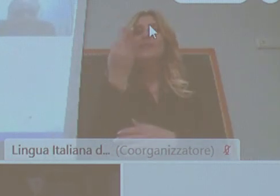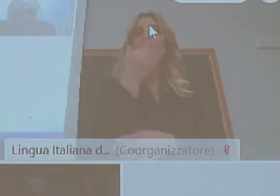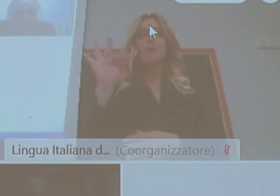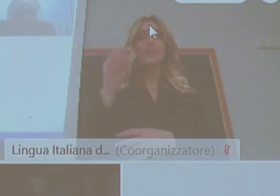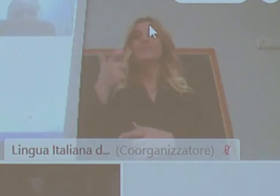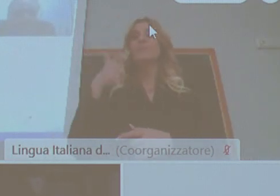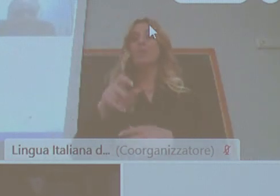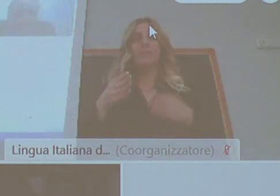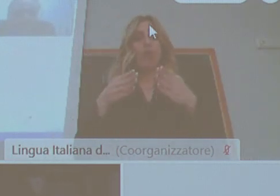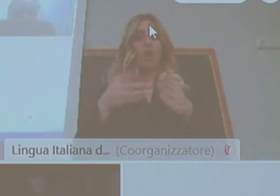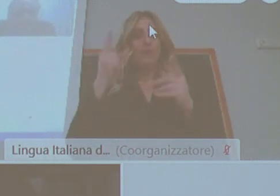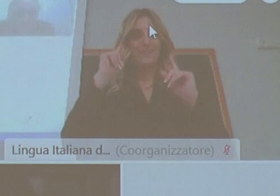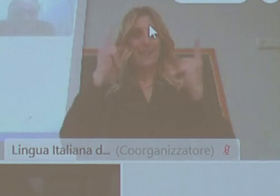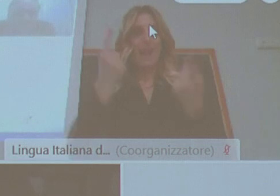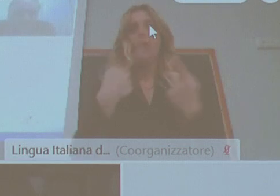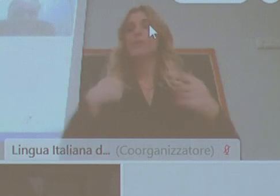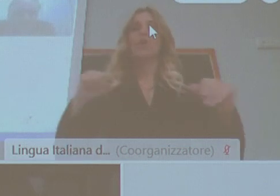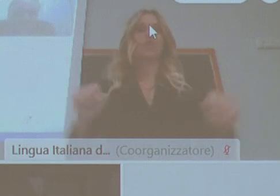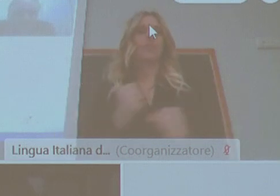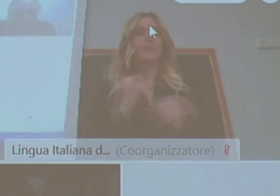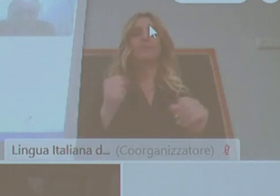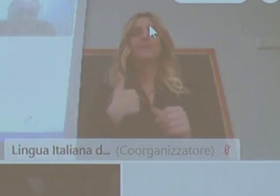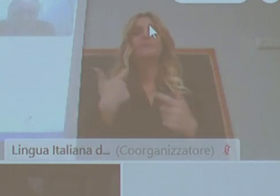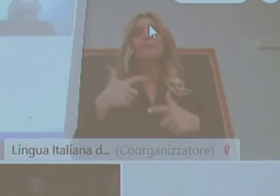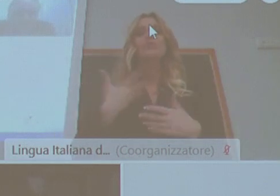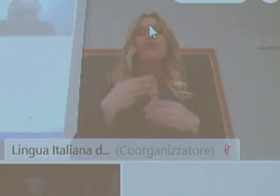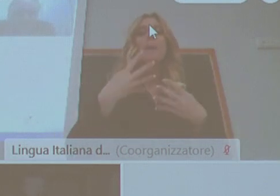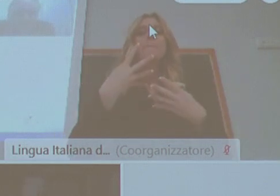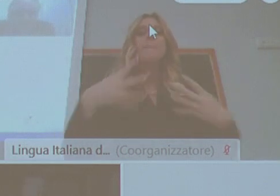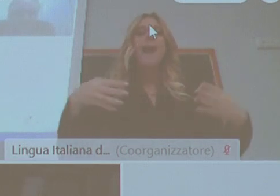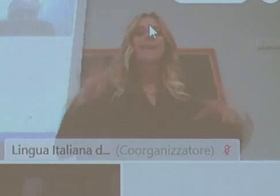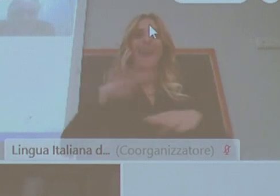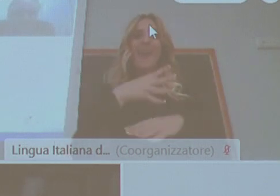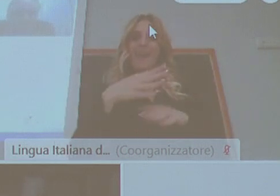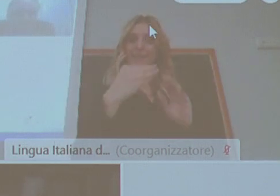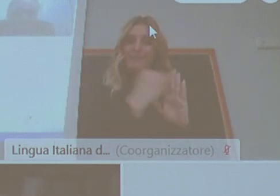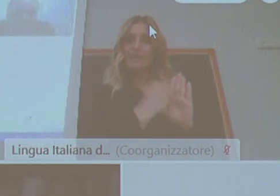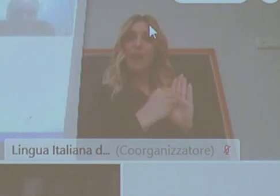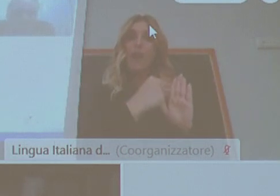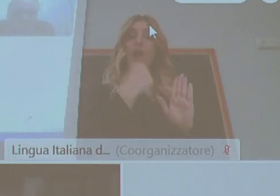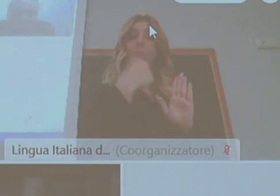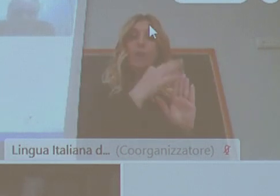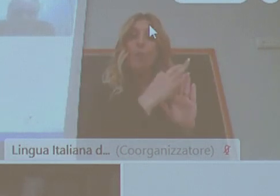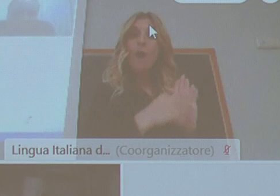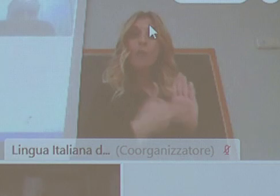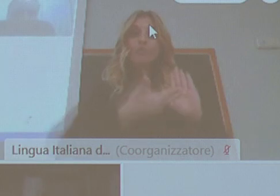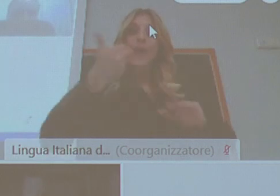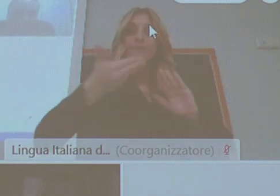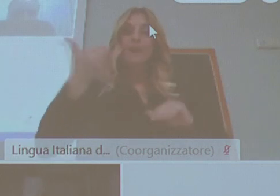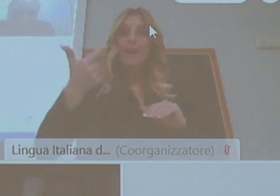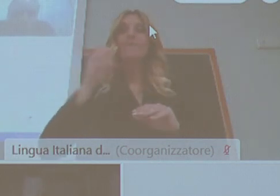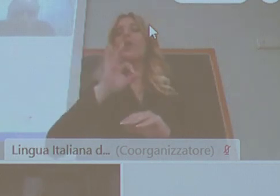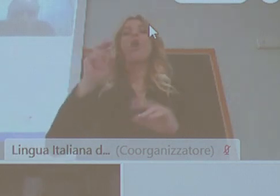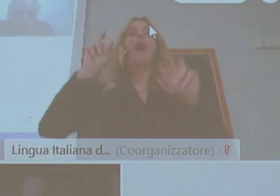laurea di base togliere delle discipline e non trattare più dei concetti che